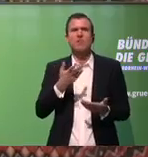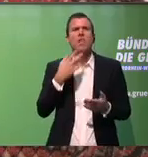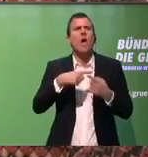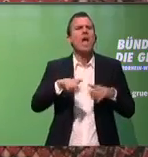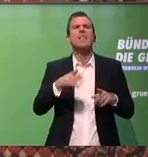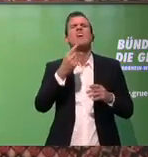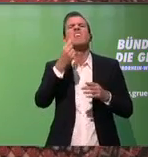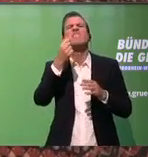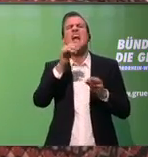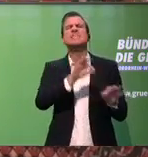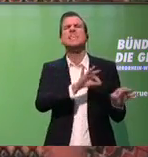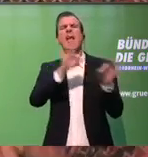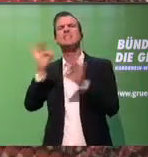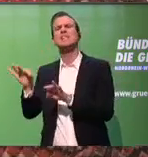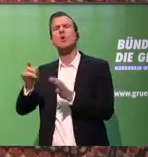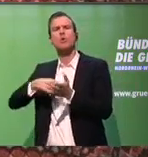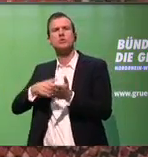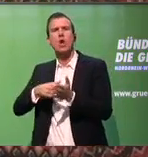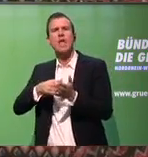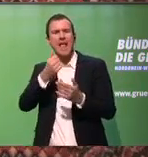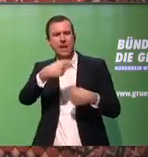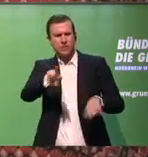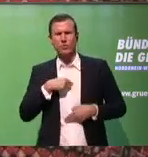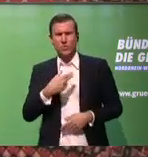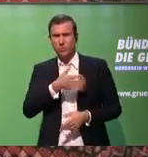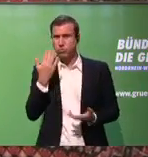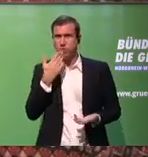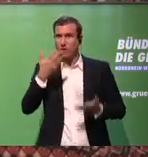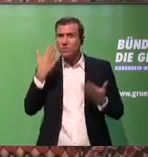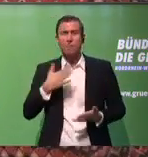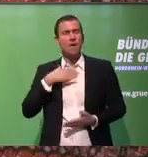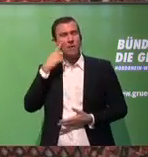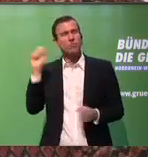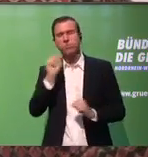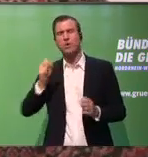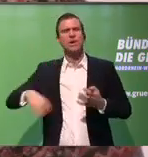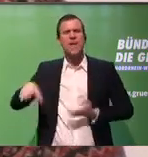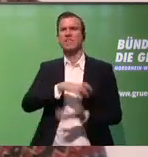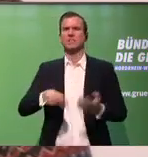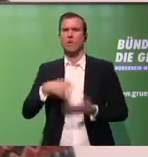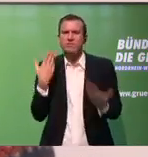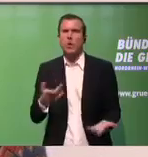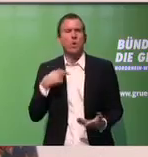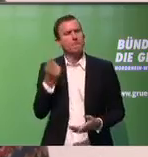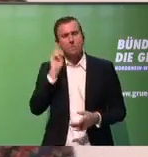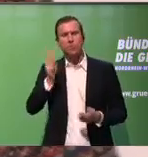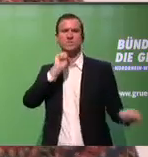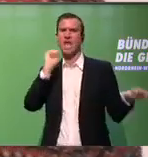die Finanztransaktionssteuer zurückholen, das ist eine Katastrophe, an der wir auch was ändern müssen.